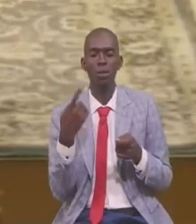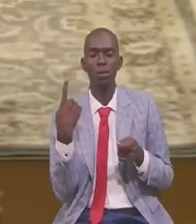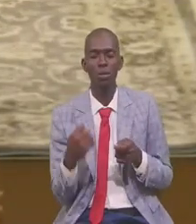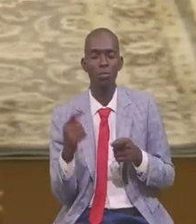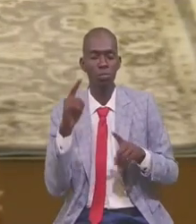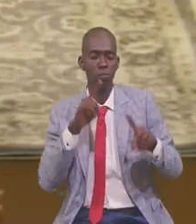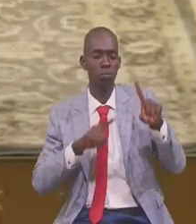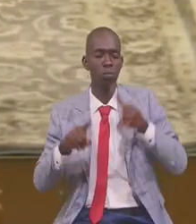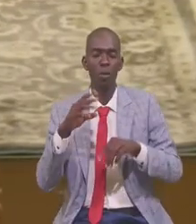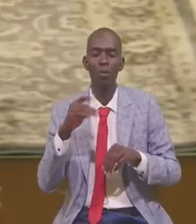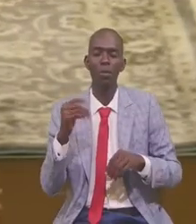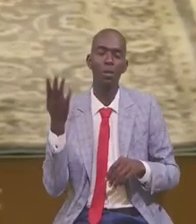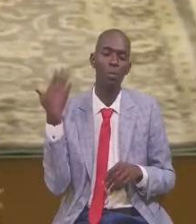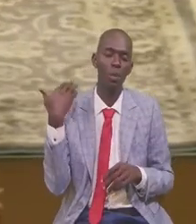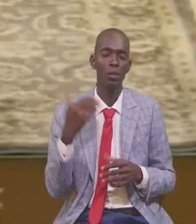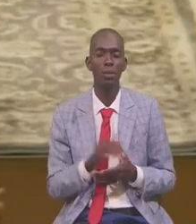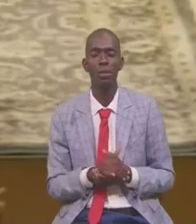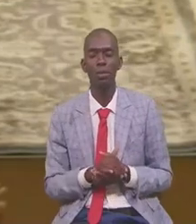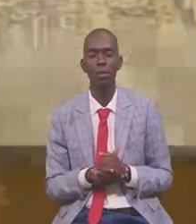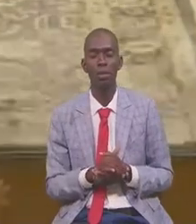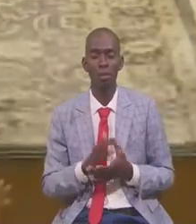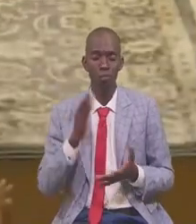Dompte tes langues du passé.